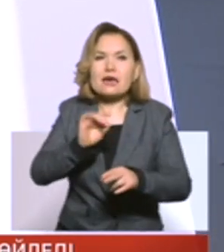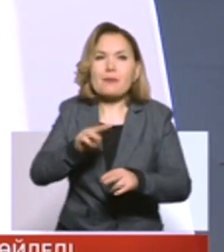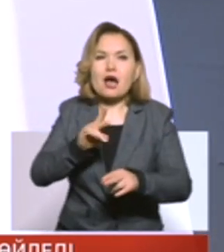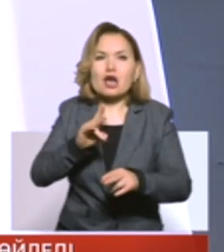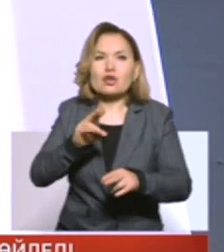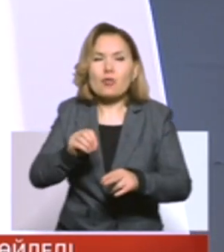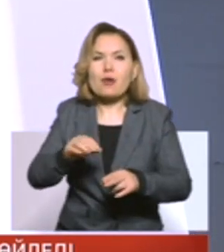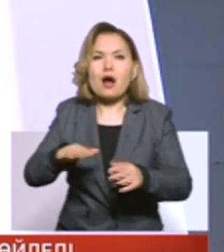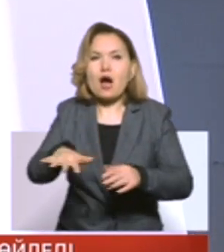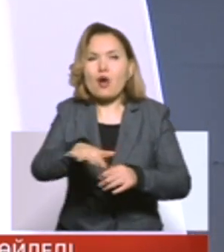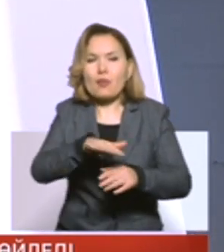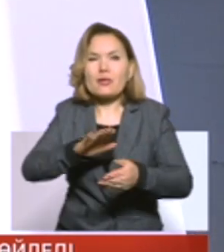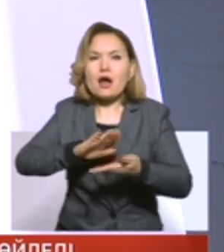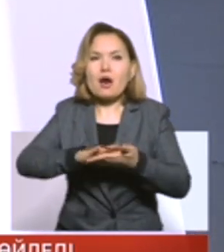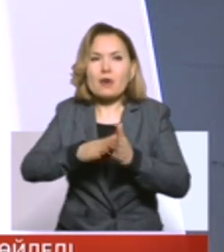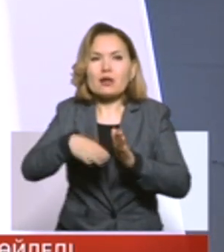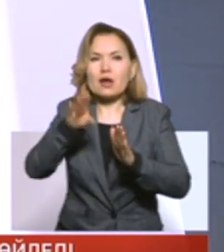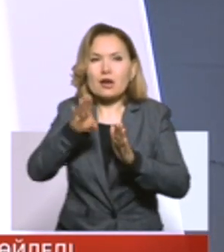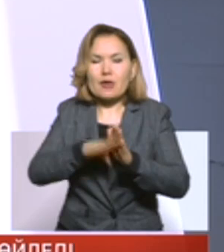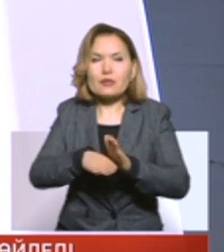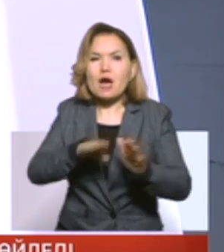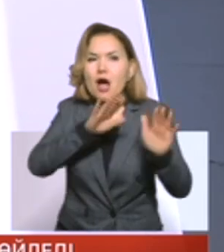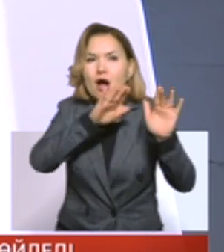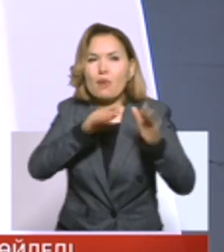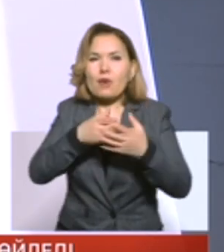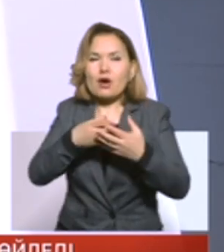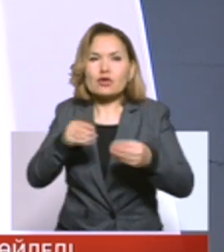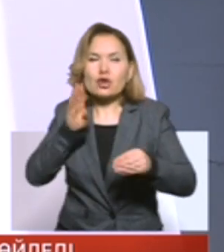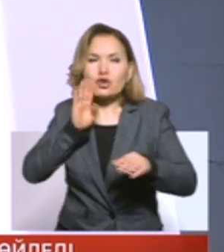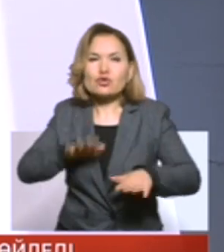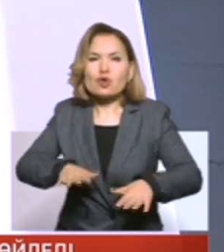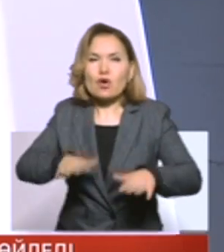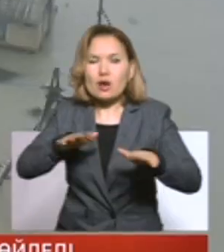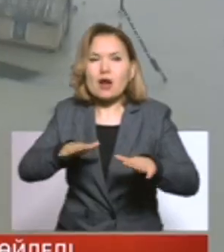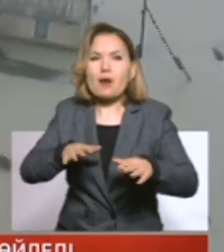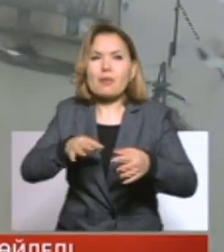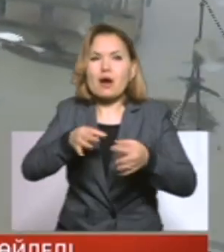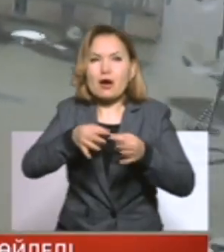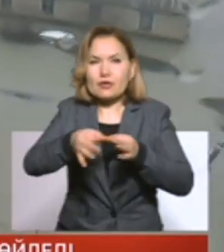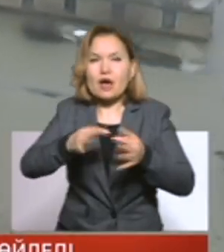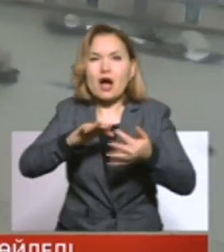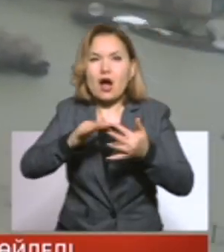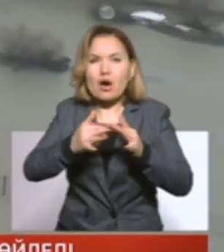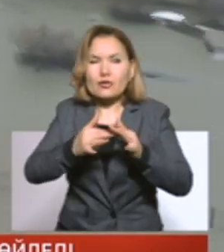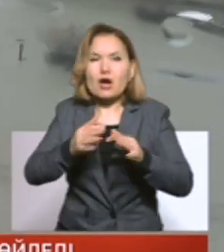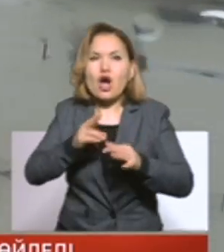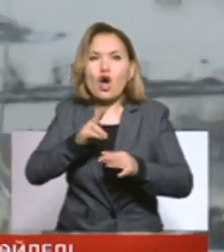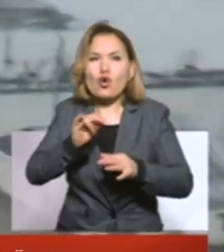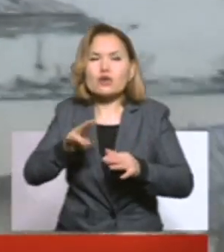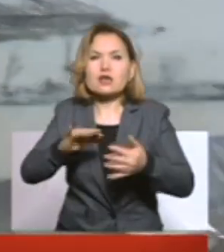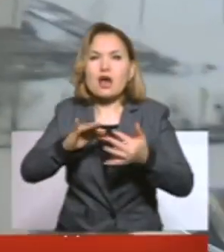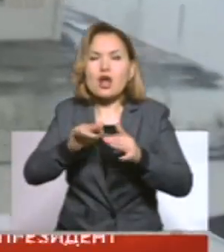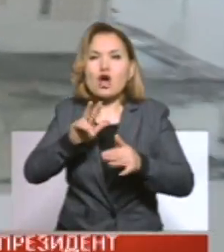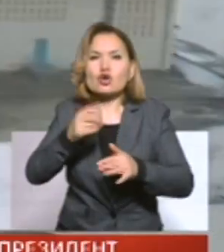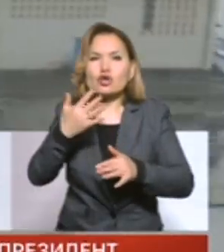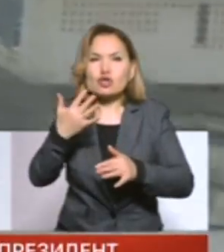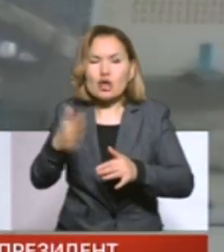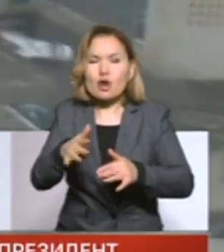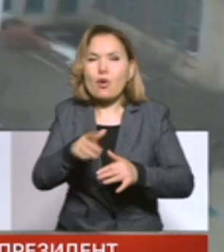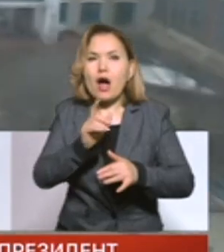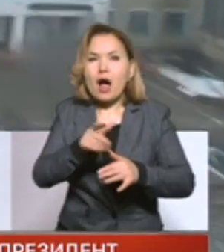Қаратөбе аудандарында жағдай күрделі. Қарғын су ортасында қалған Аққозы ауылдық округі Қоржын ауылының 350 тұрғыны